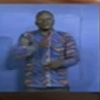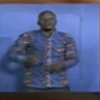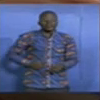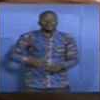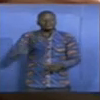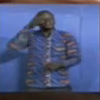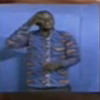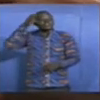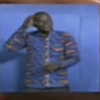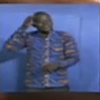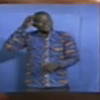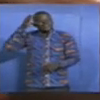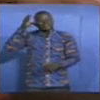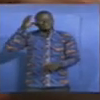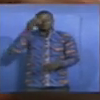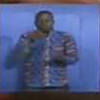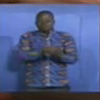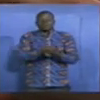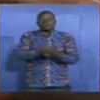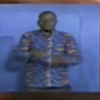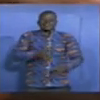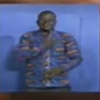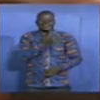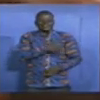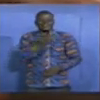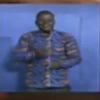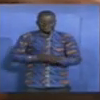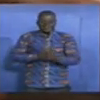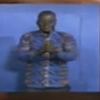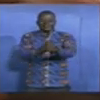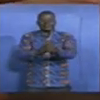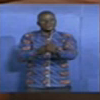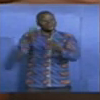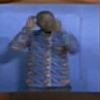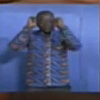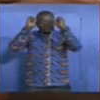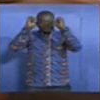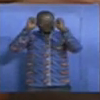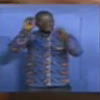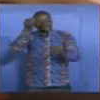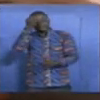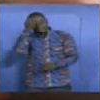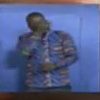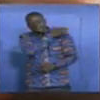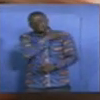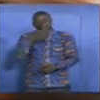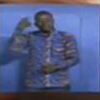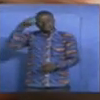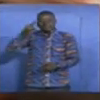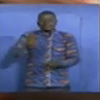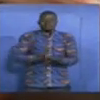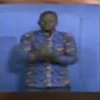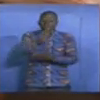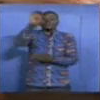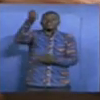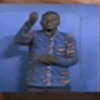gouvernement de la République de Chine Taïwan, on est très content, on peut accompagner le ministère de l'enseignement supérieur et les différentes universités